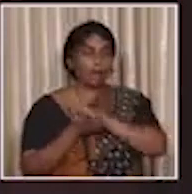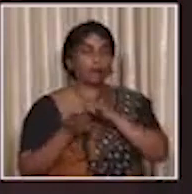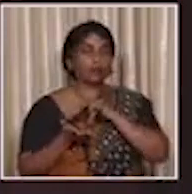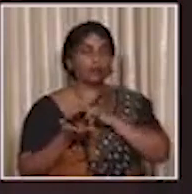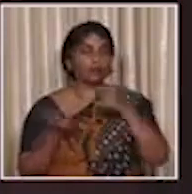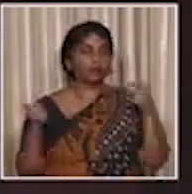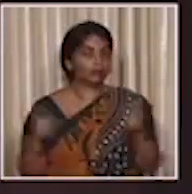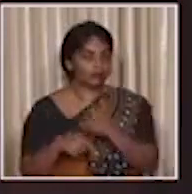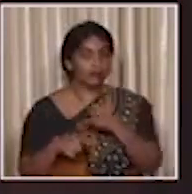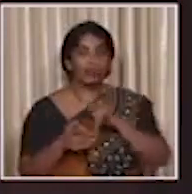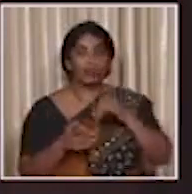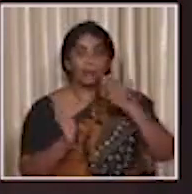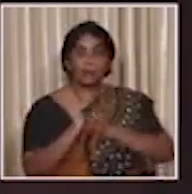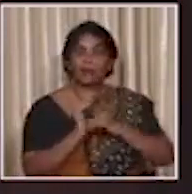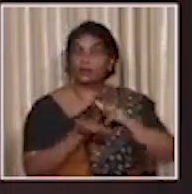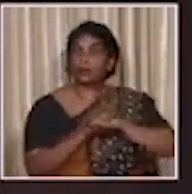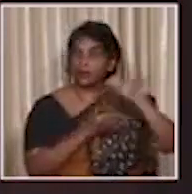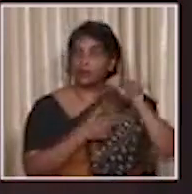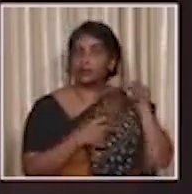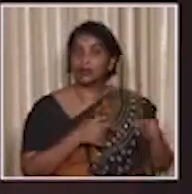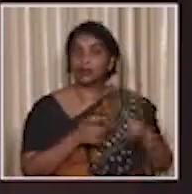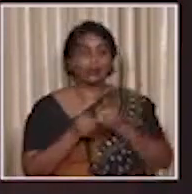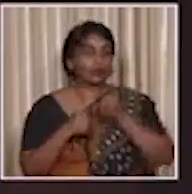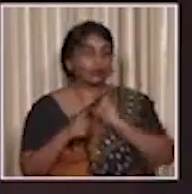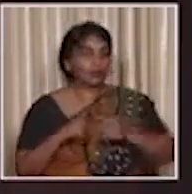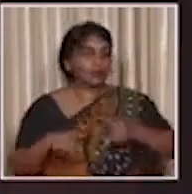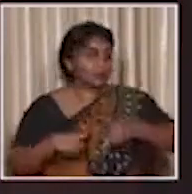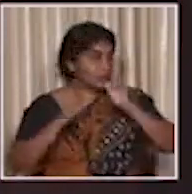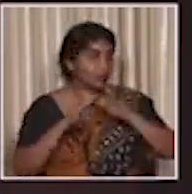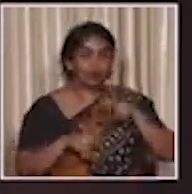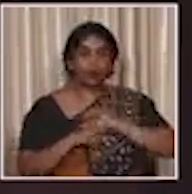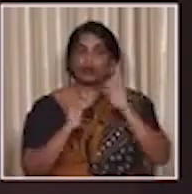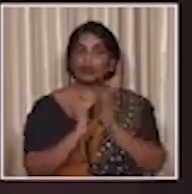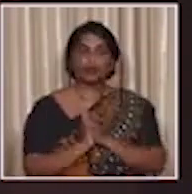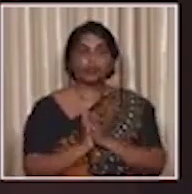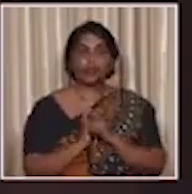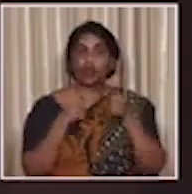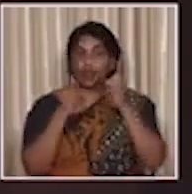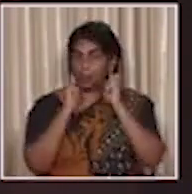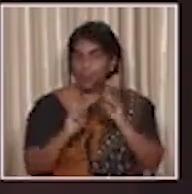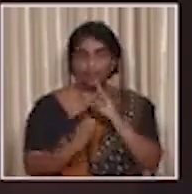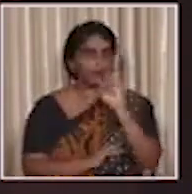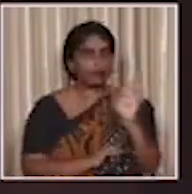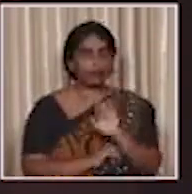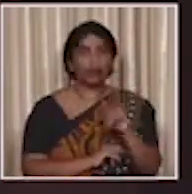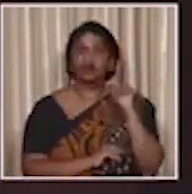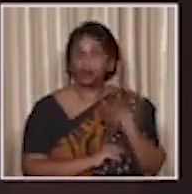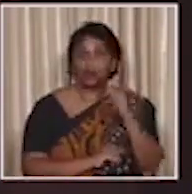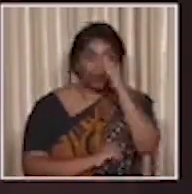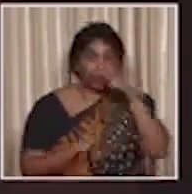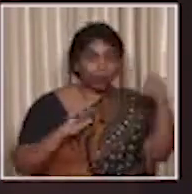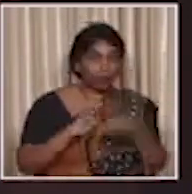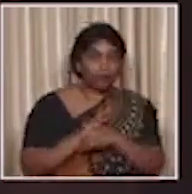වරාය තිබ්බට මත්තල ගුවන්තොට වල තිබ්බට මේ අධිවේගී මාර්ග තිබ්බට මේවා එකක්වත් අපි හොඳ නැහැ කියලා කියන්නේ නැහැ හැබැයි මේ වයින් ගහපු